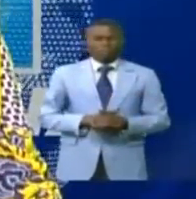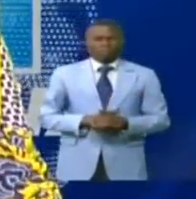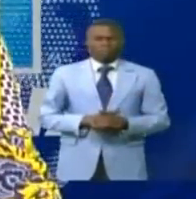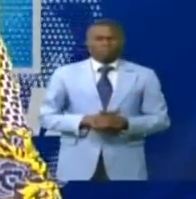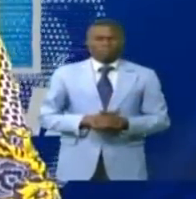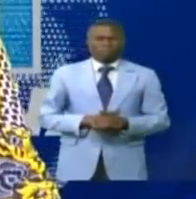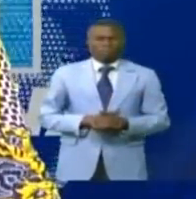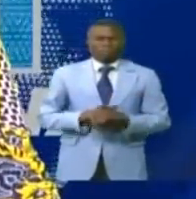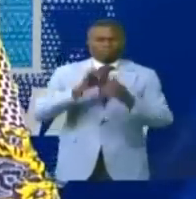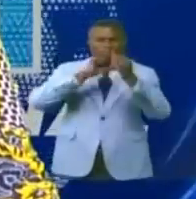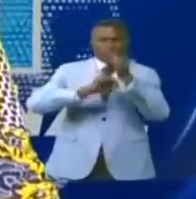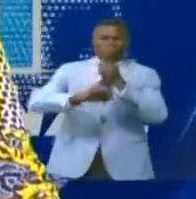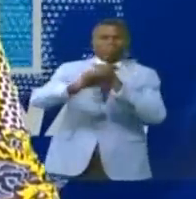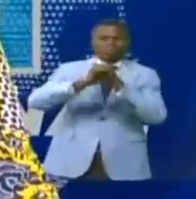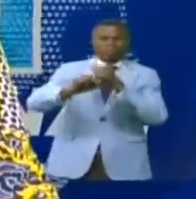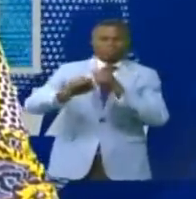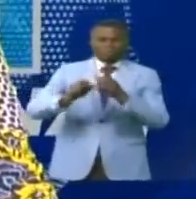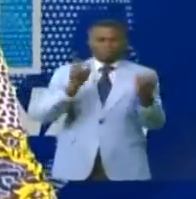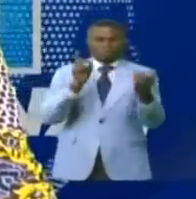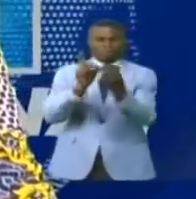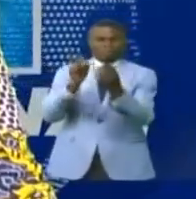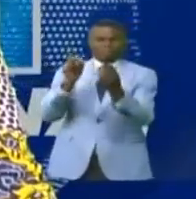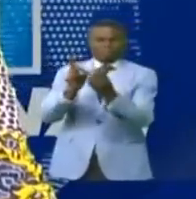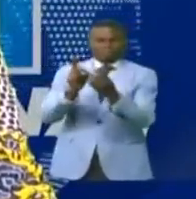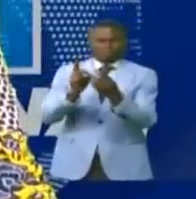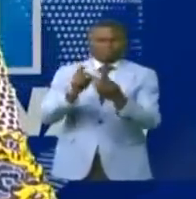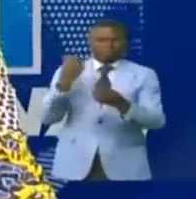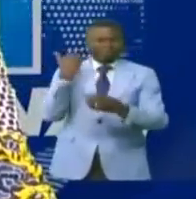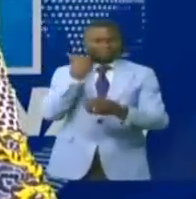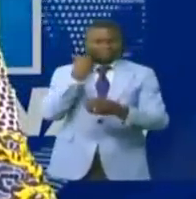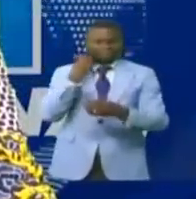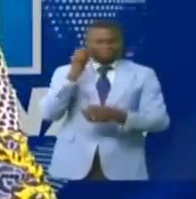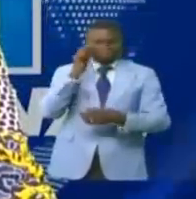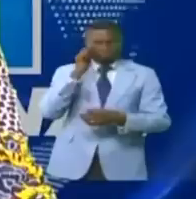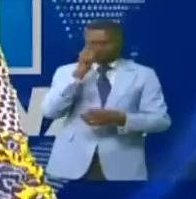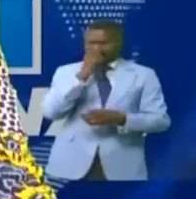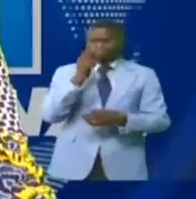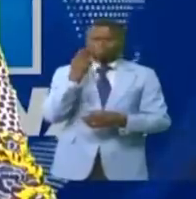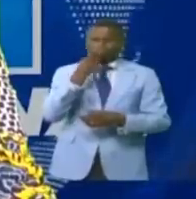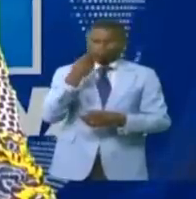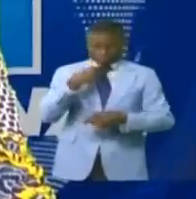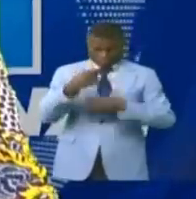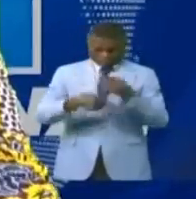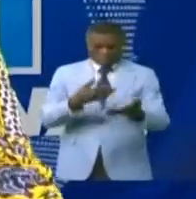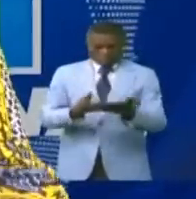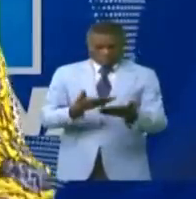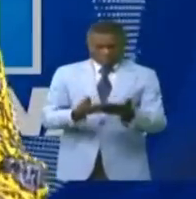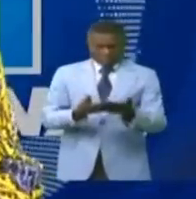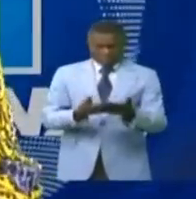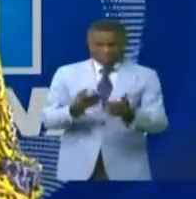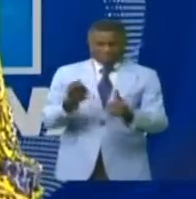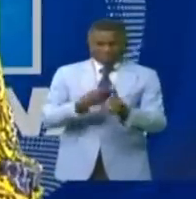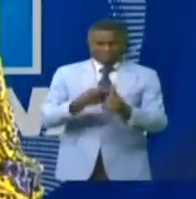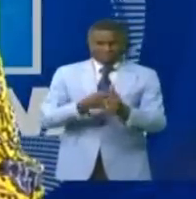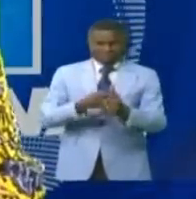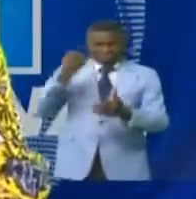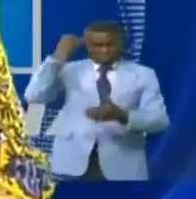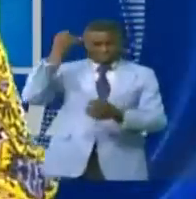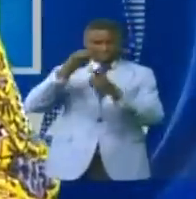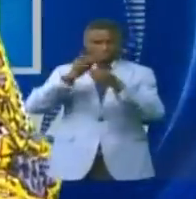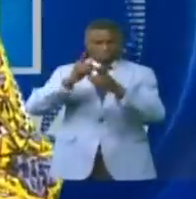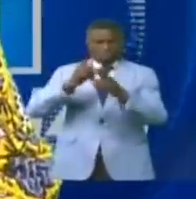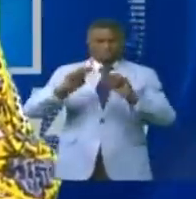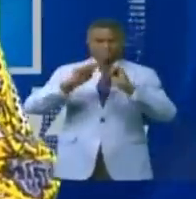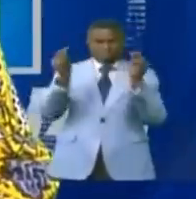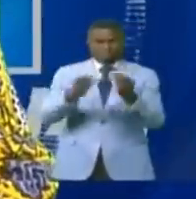Une campagne de consultation ophtalmologique gratuite sera bientôt lancée. Il s'agit d'une initiative de la